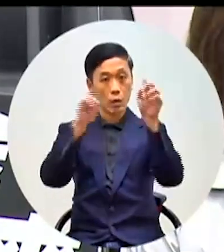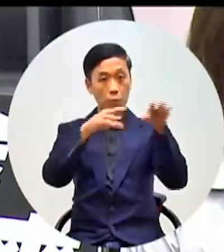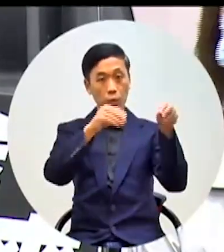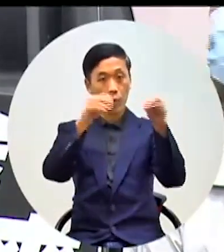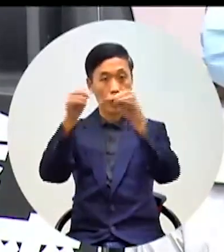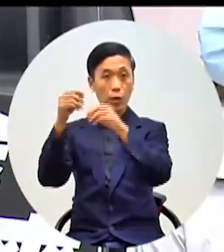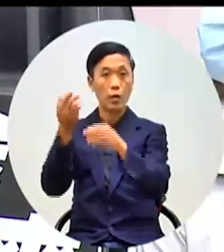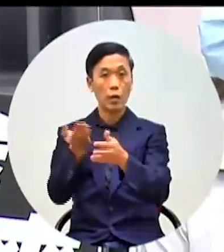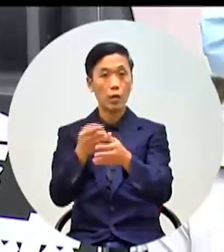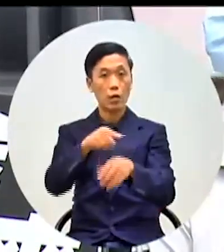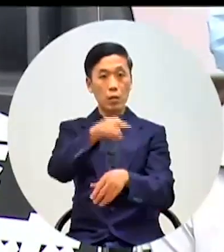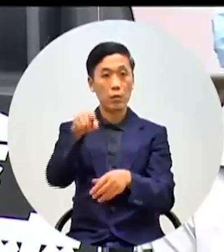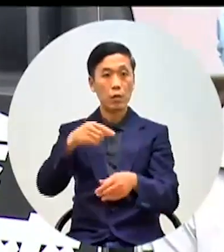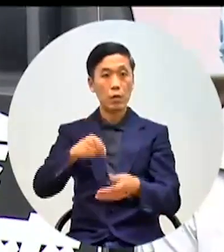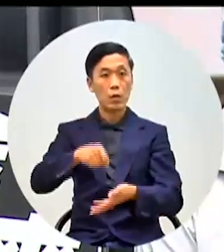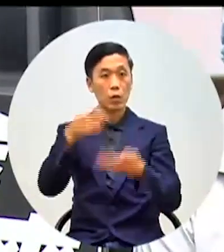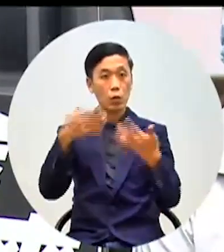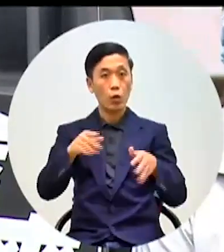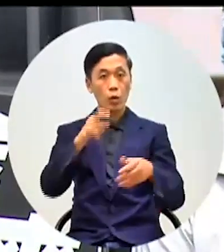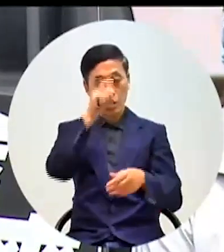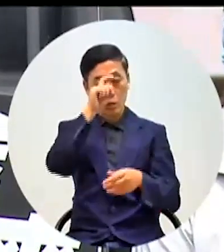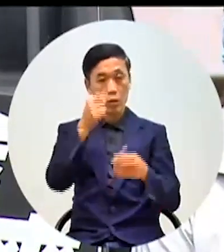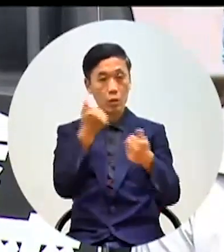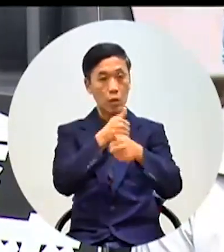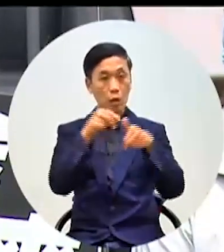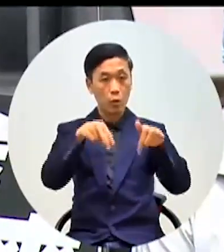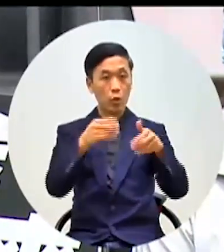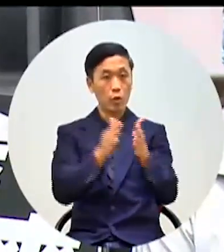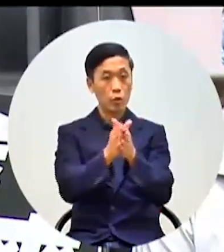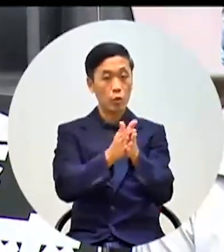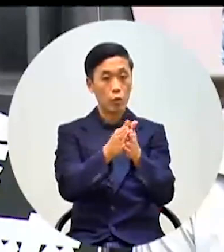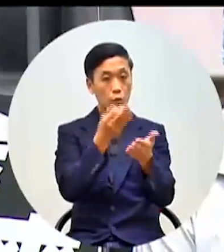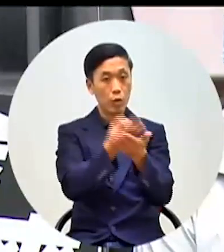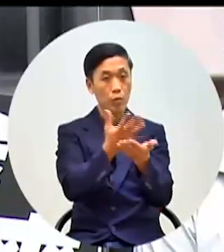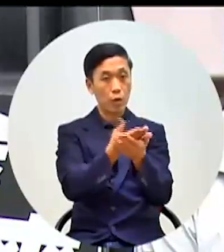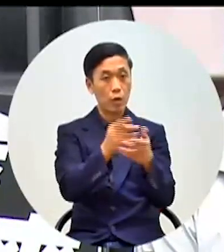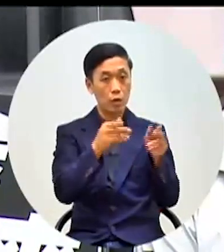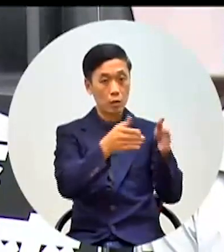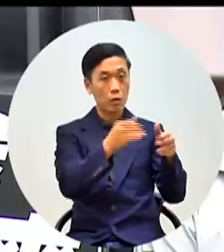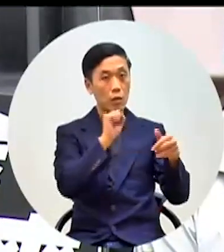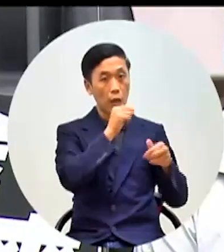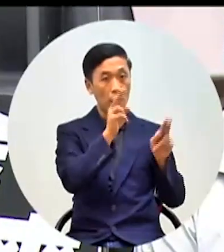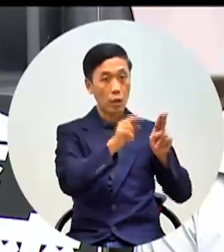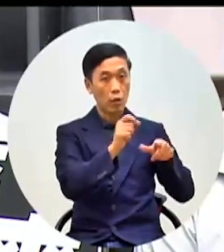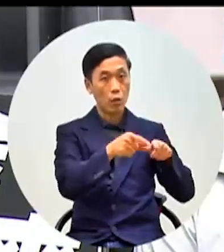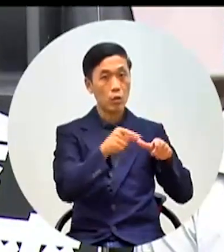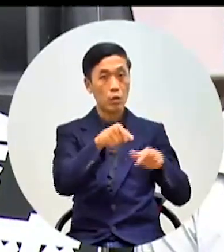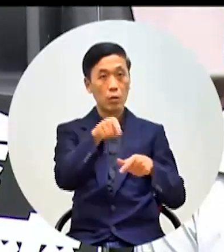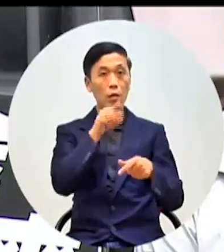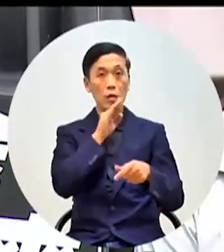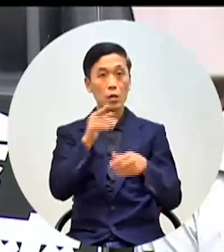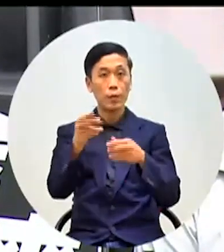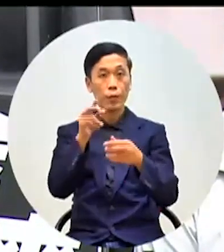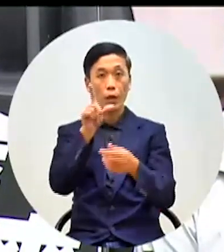刚大家已经有讲的启用代位求偿机制向台电求偿，你看上面又是鸟巢惹的祸，